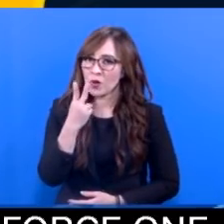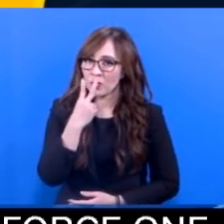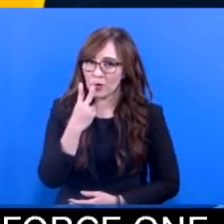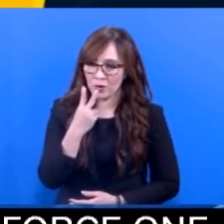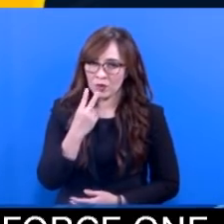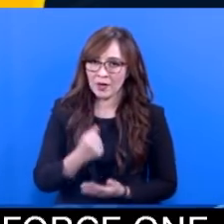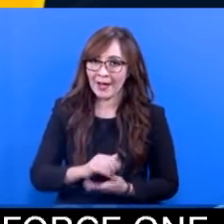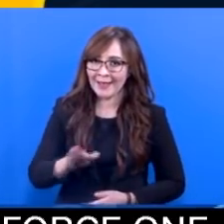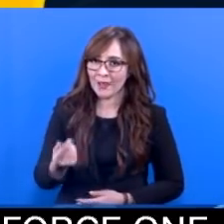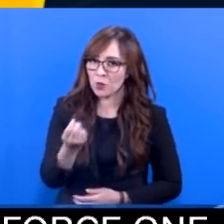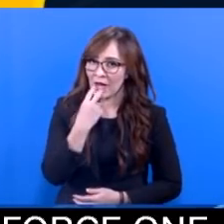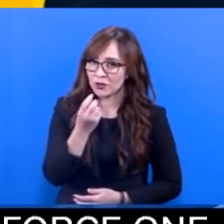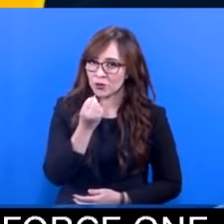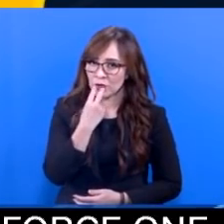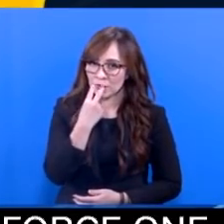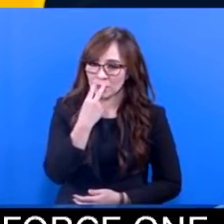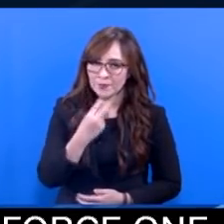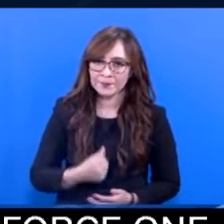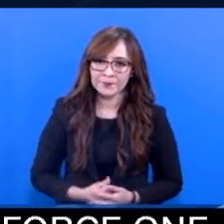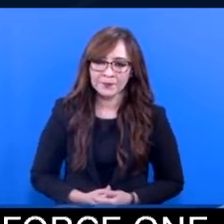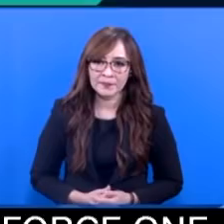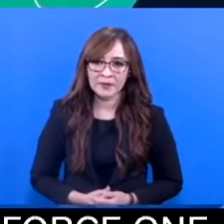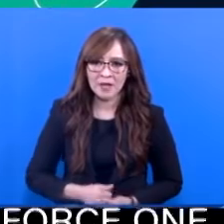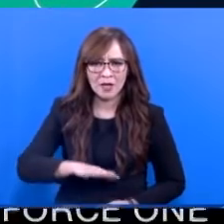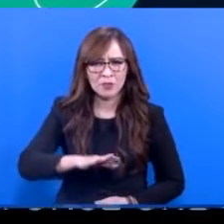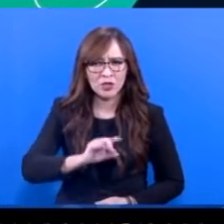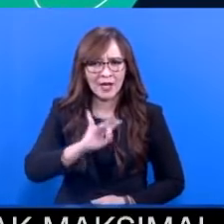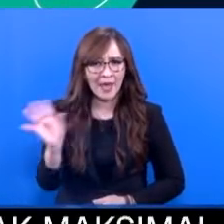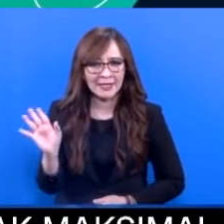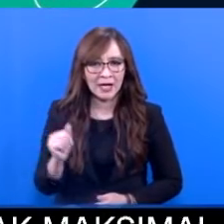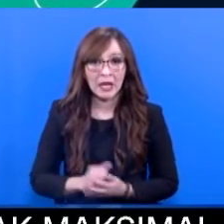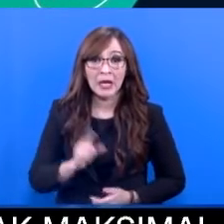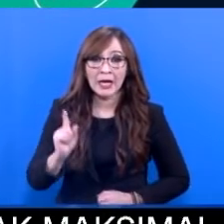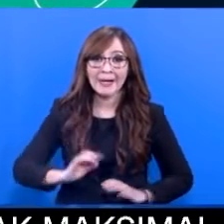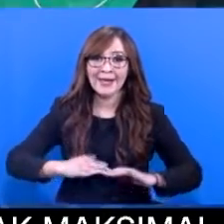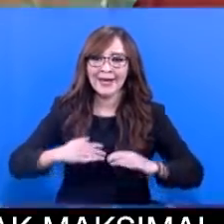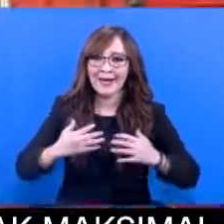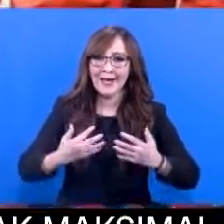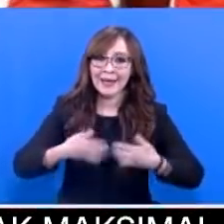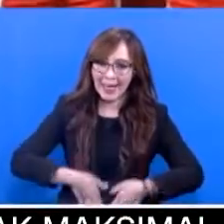pestisida. Dan kemungkinan lainnya adalah karena kasus kelahiran prematur.